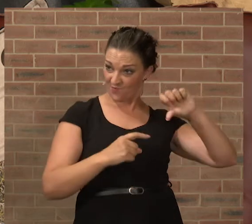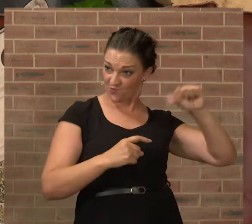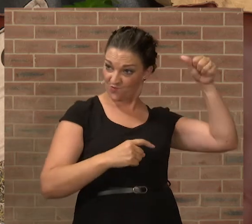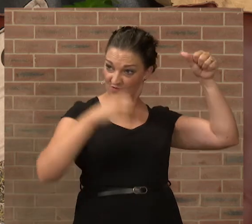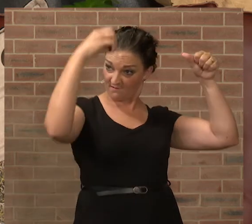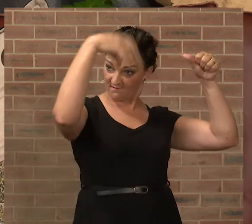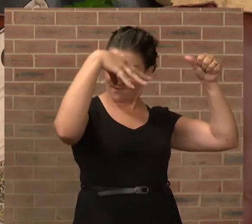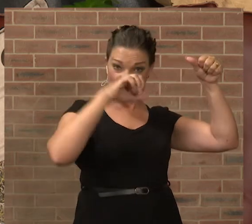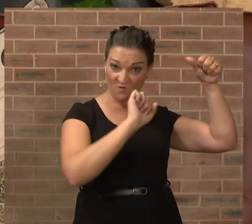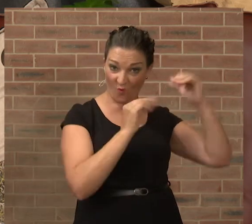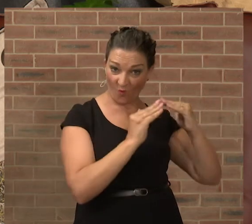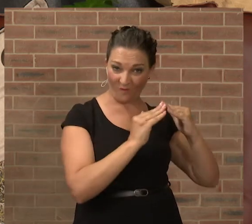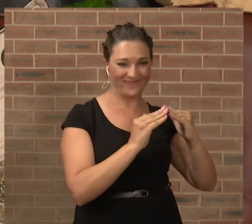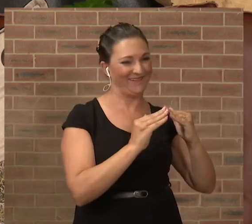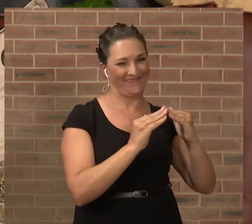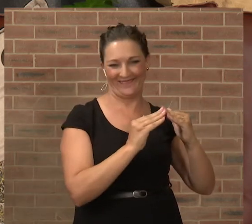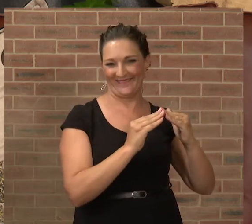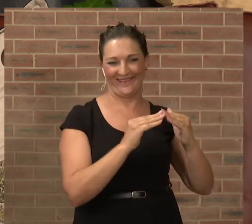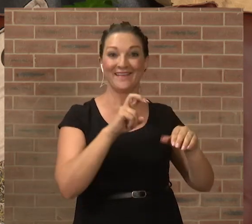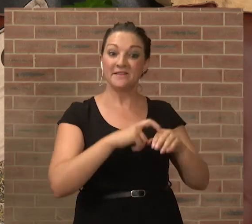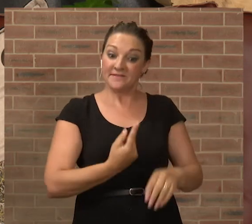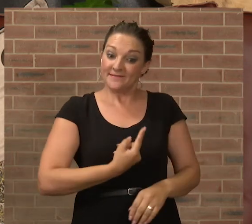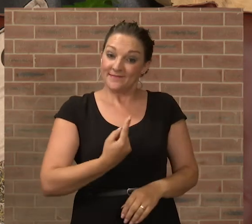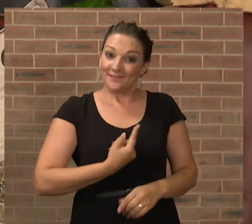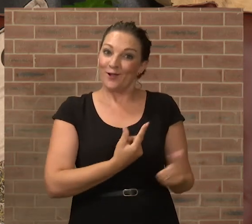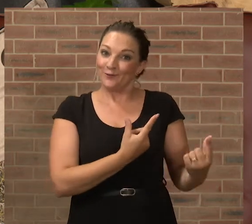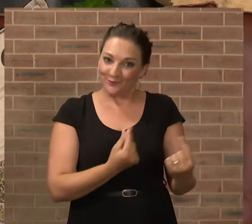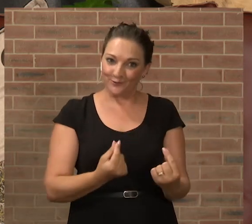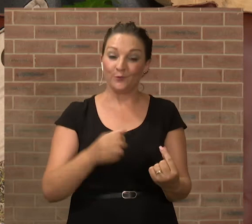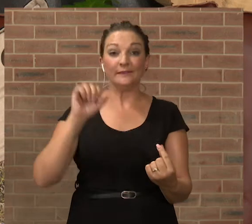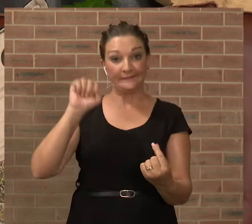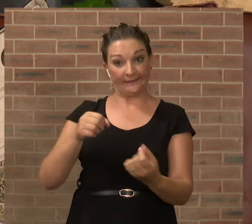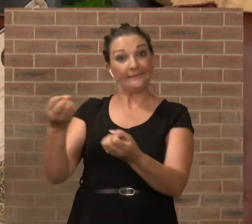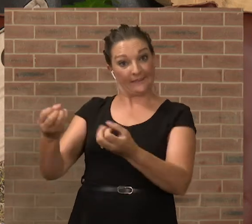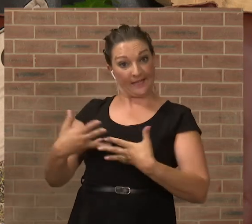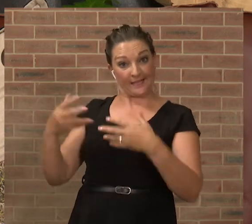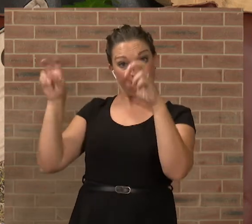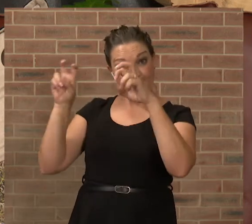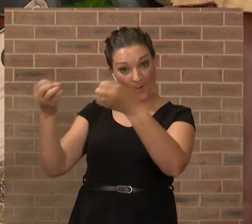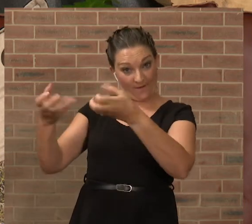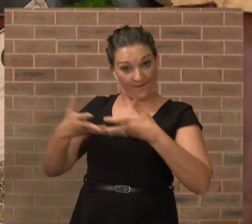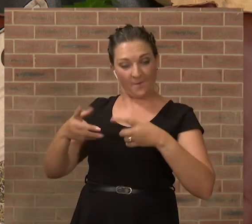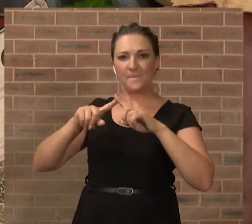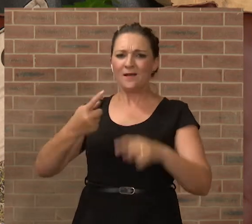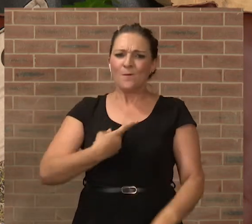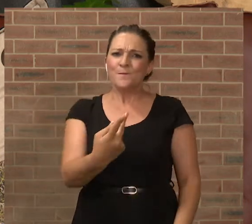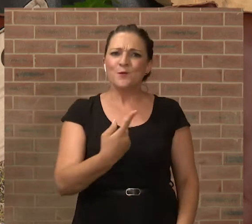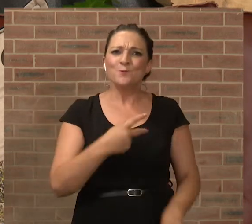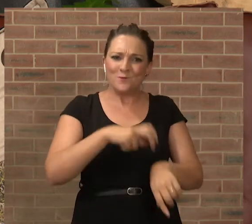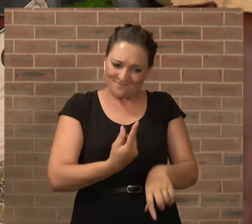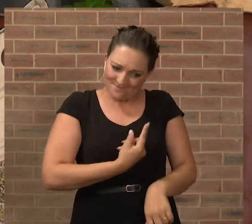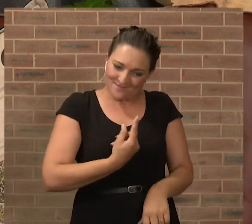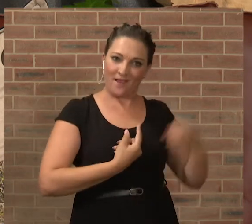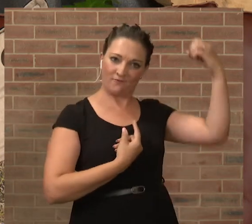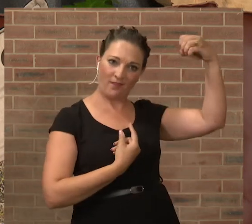die lichtskakelaar in jouw huis aanzet niet. Jij moet het doen. So hulle is ons krachtvoorziener, ons elektriciteitsvoorziener, maar